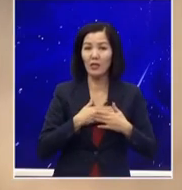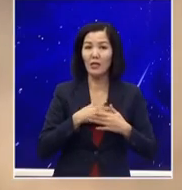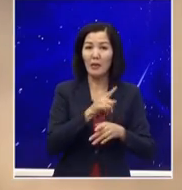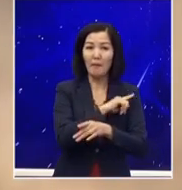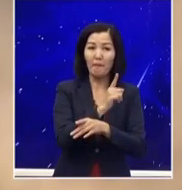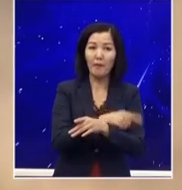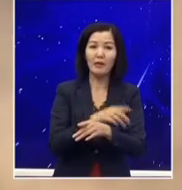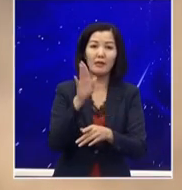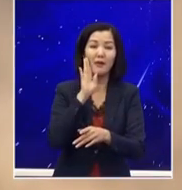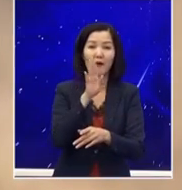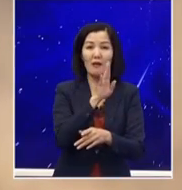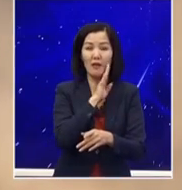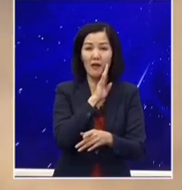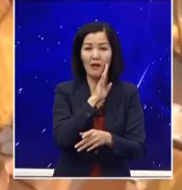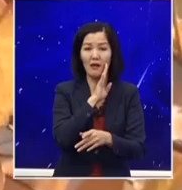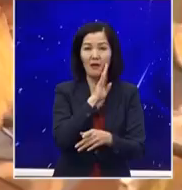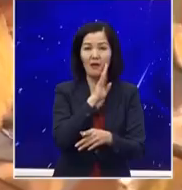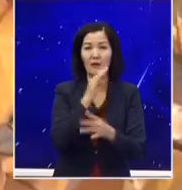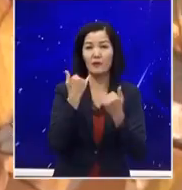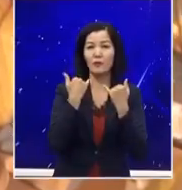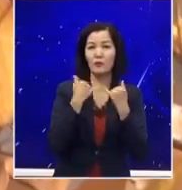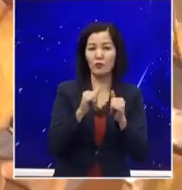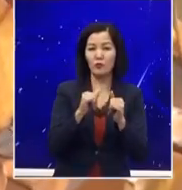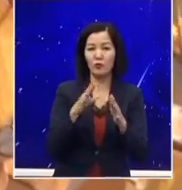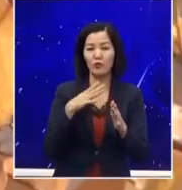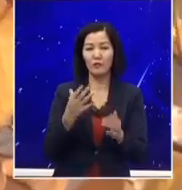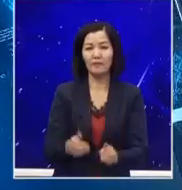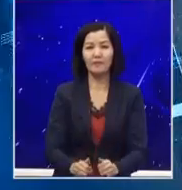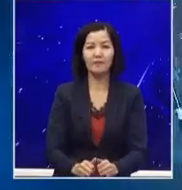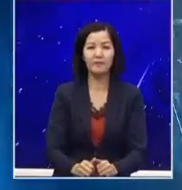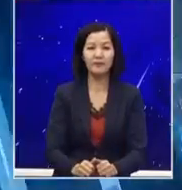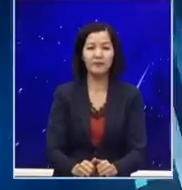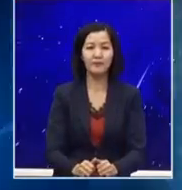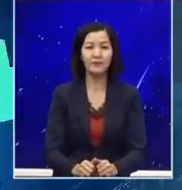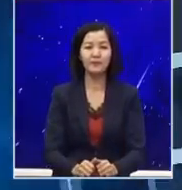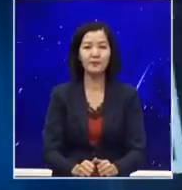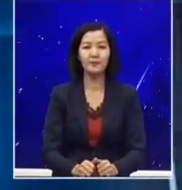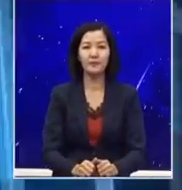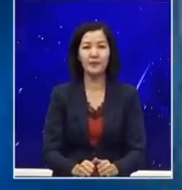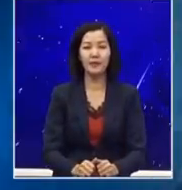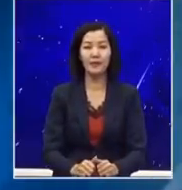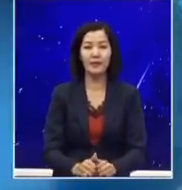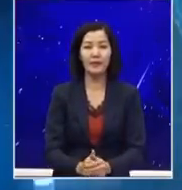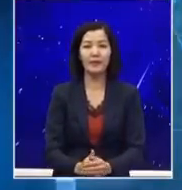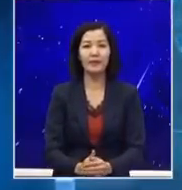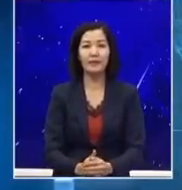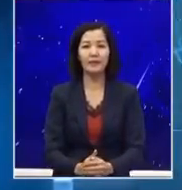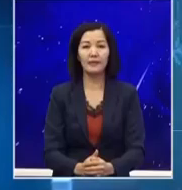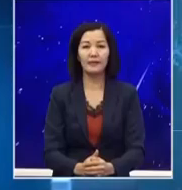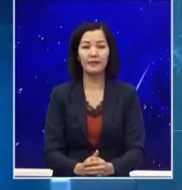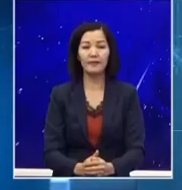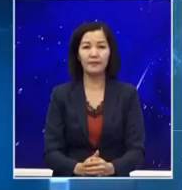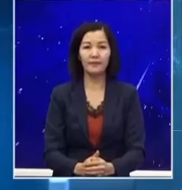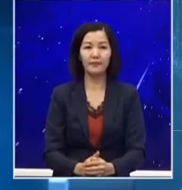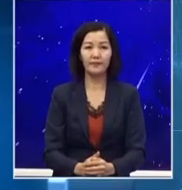қарап, сүйінбеске қызық басқа шараңыз жоқ. Құрманжан Қасымжанұлы, Аманжол Жөнкешев,